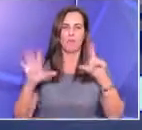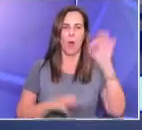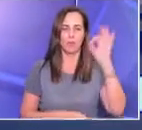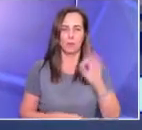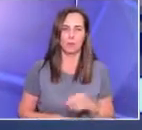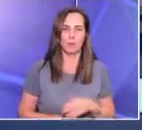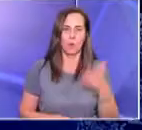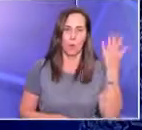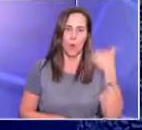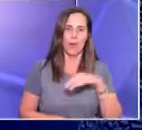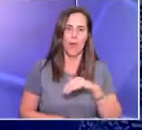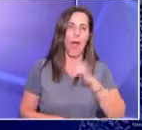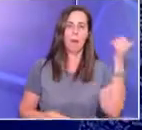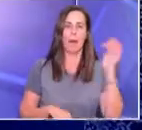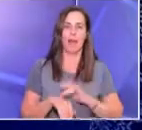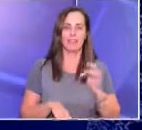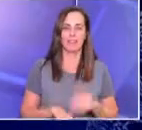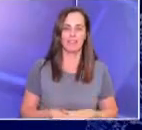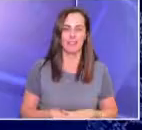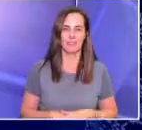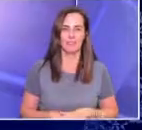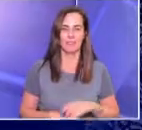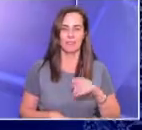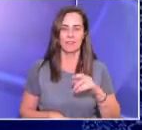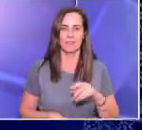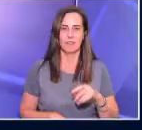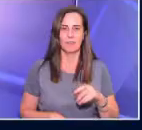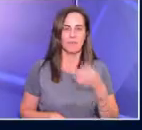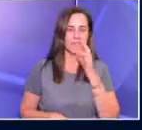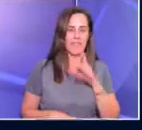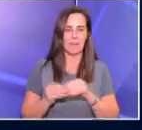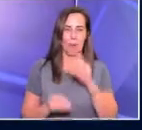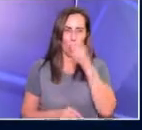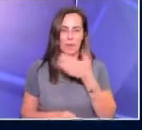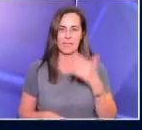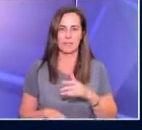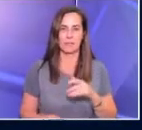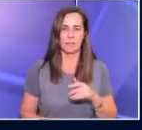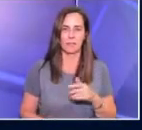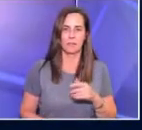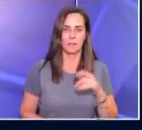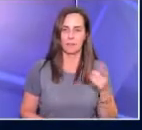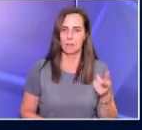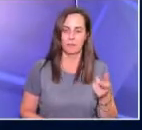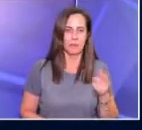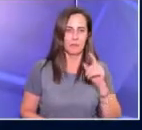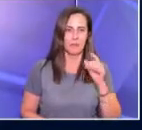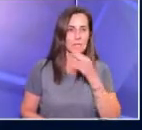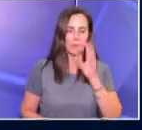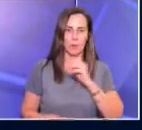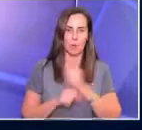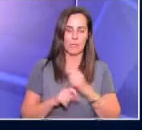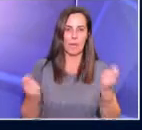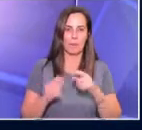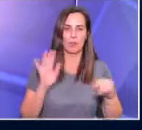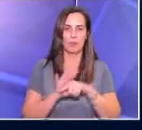אכבר עדין בעולם. עם מי? זמיר עם חולדאי. אבל... או, זמיר לא הלך קמפיין נגטיבי בכלל. לא, הוא היה